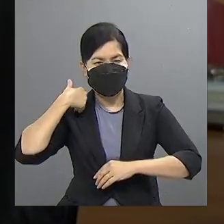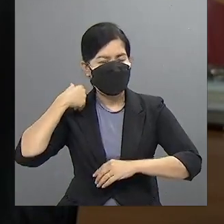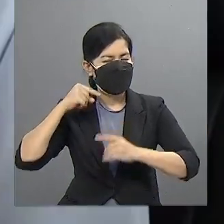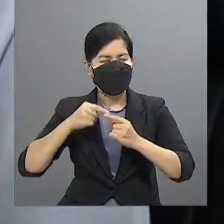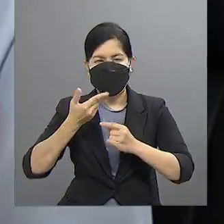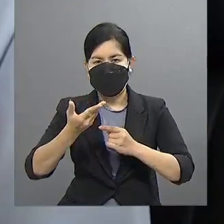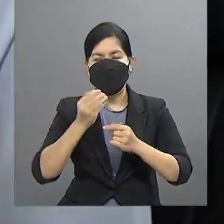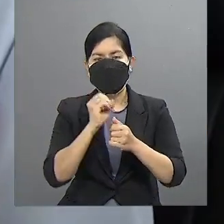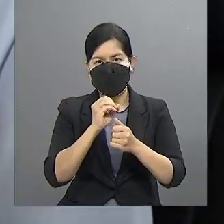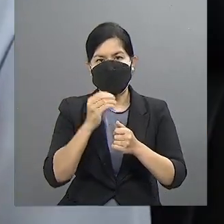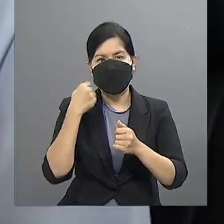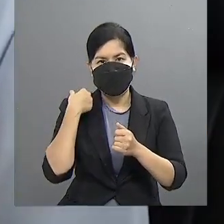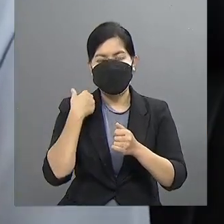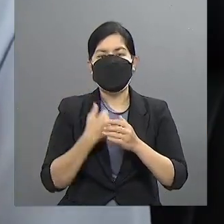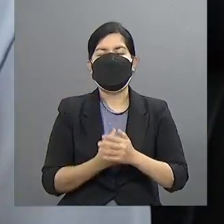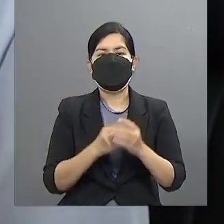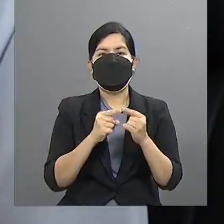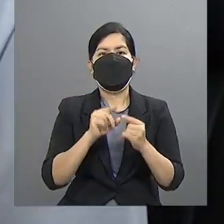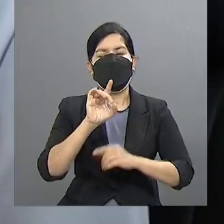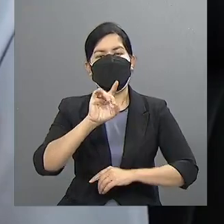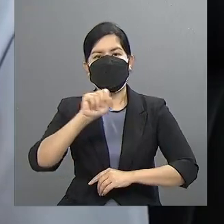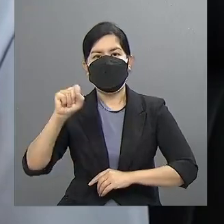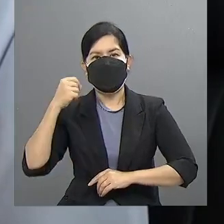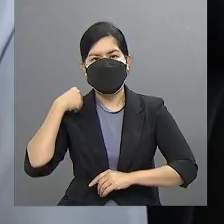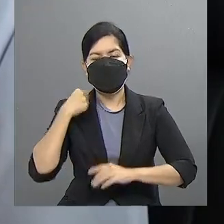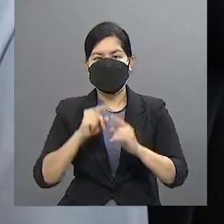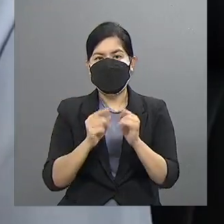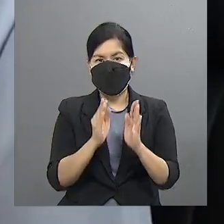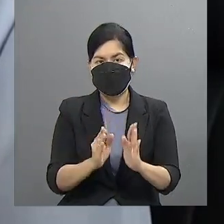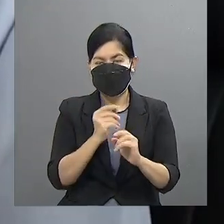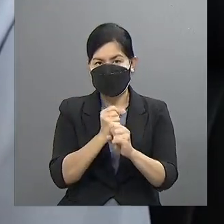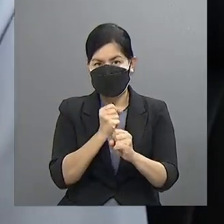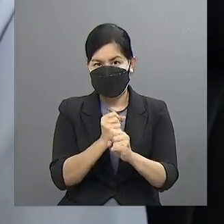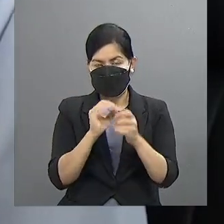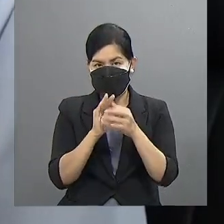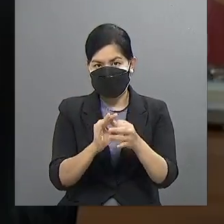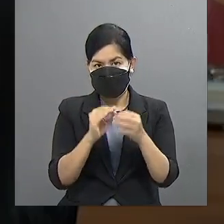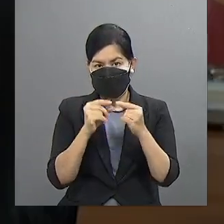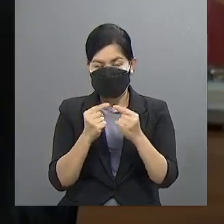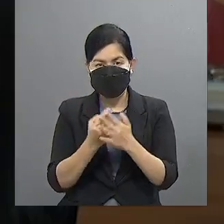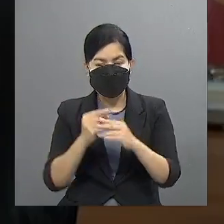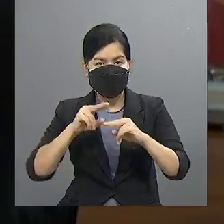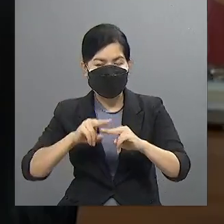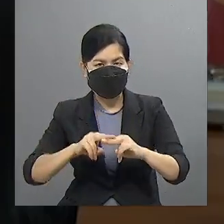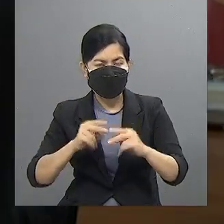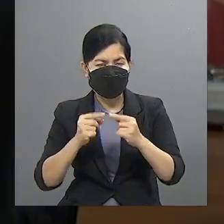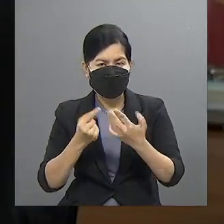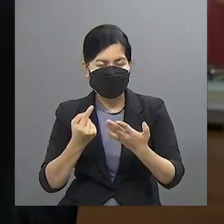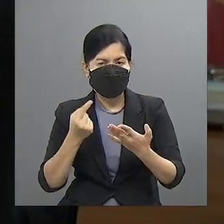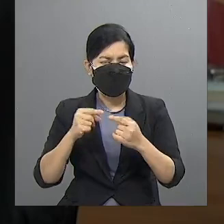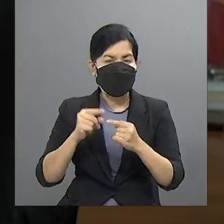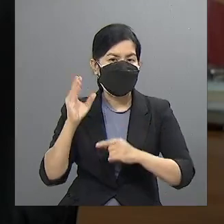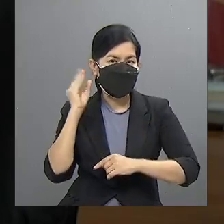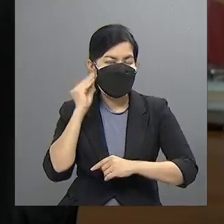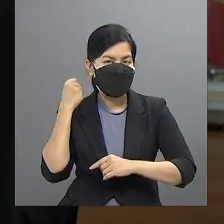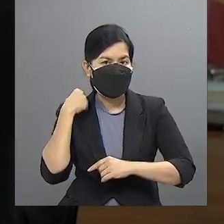าณสัก 200,000 บุคลากรที่มาให้การปรึกษานี้เป็นนักจิตวิทยาการปรึกษาที่มีความชำนาญเราผลิตได้มากพอนั่นทำ